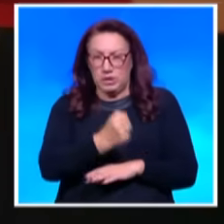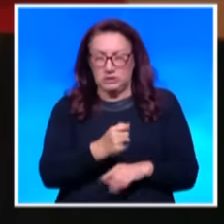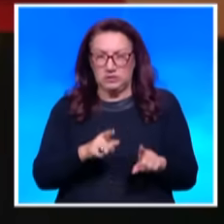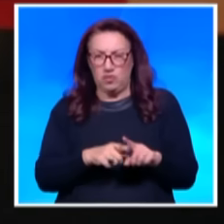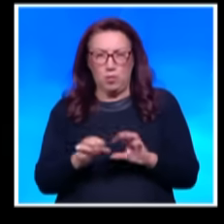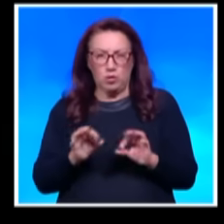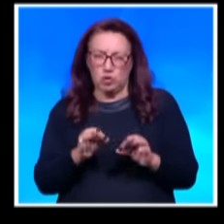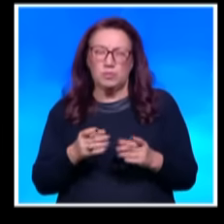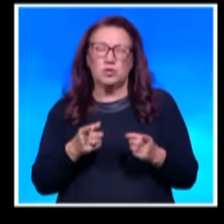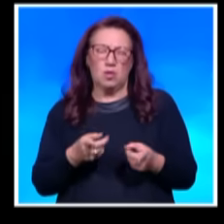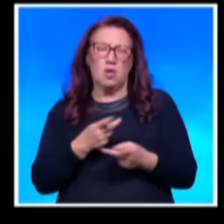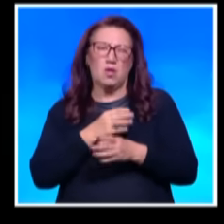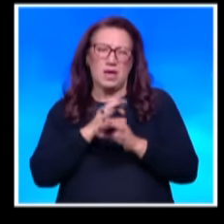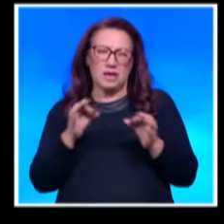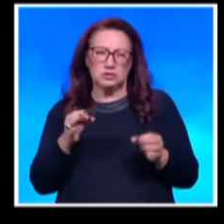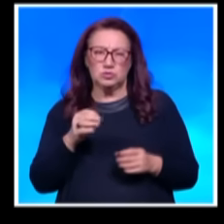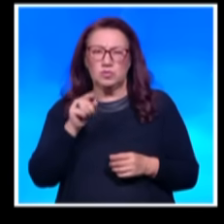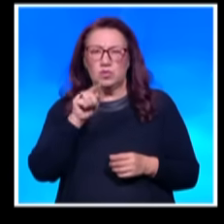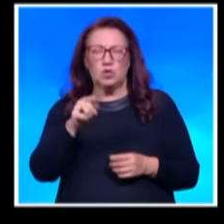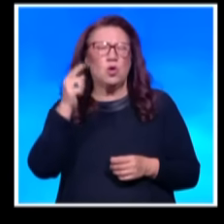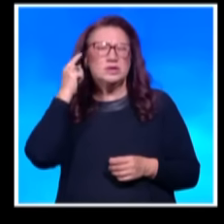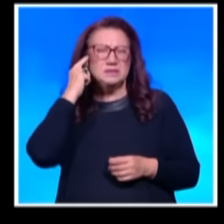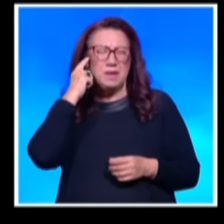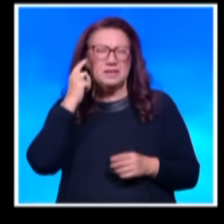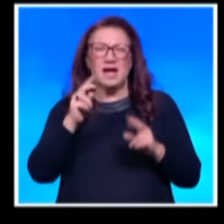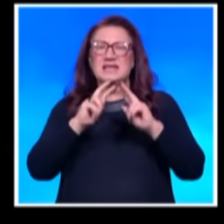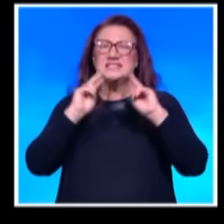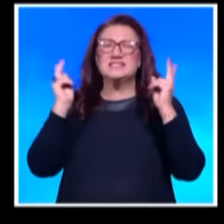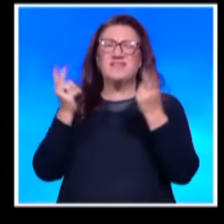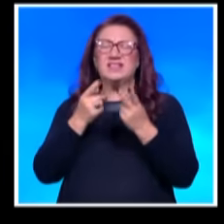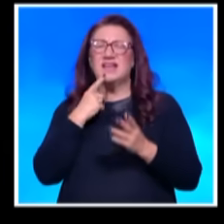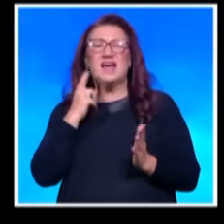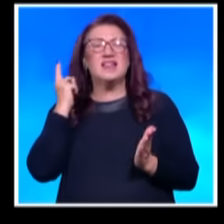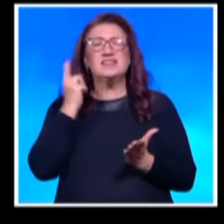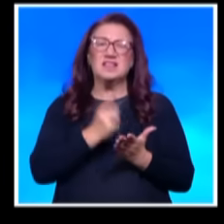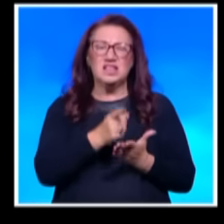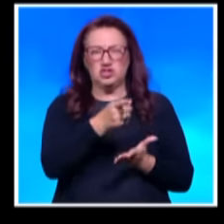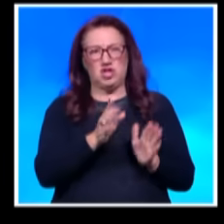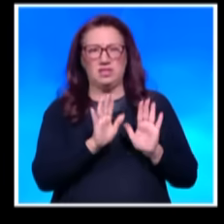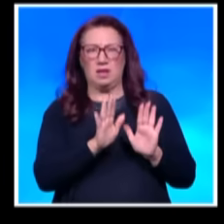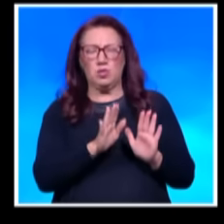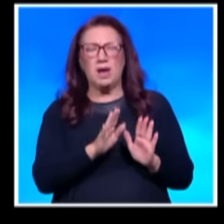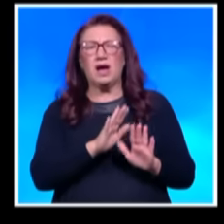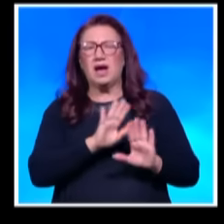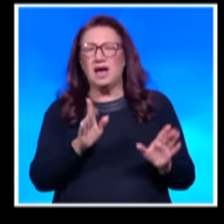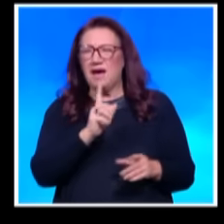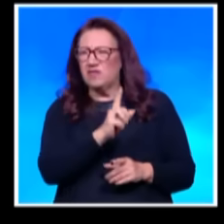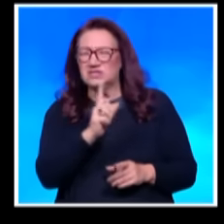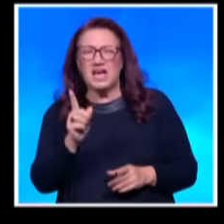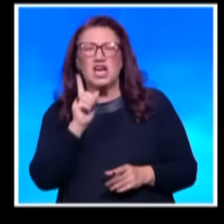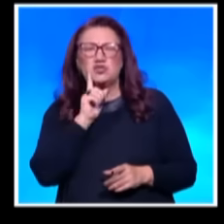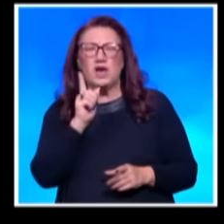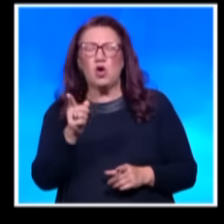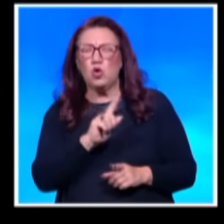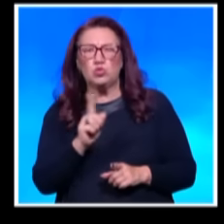своето обяснение. Той смята, че света му е длъжен на него. И тогава всеки един човек, който не отговаря на